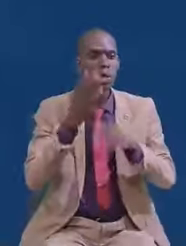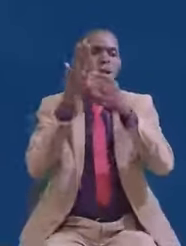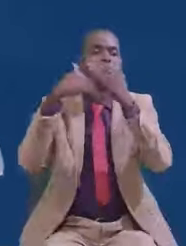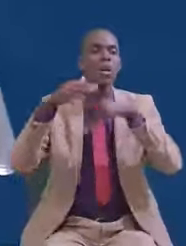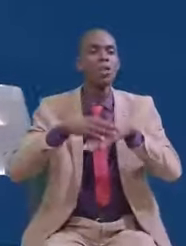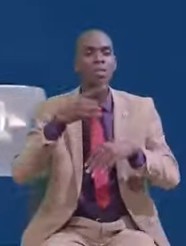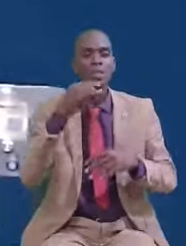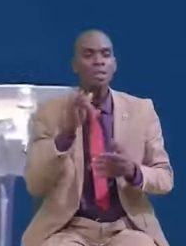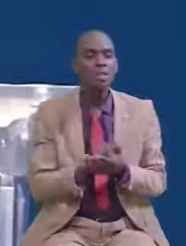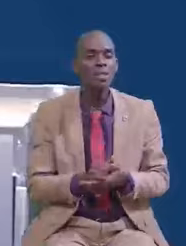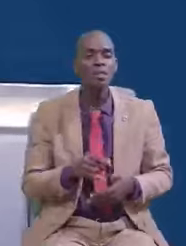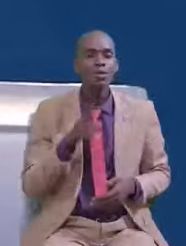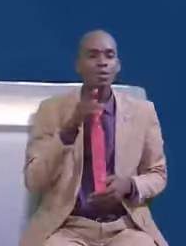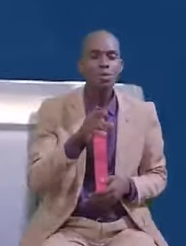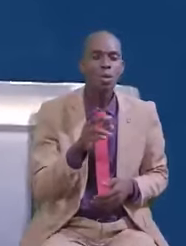oui, tu es un ver.